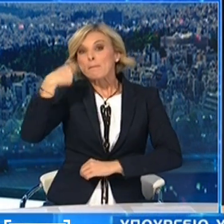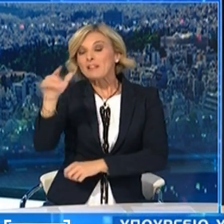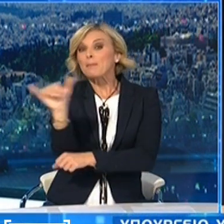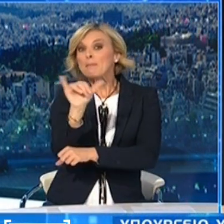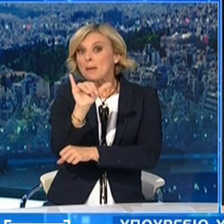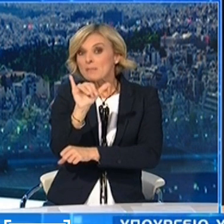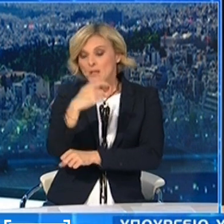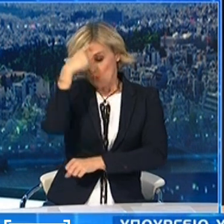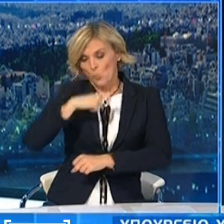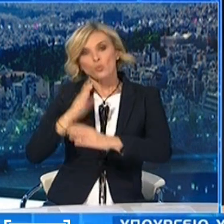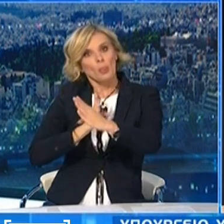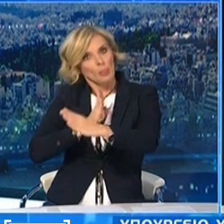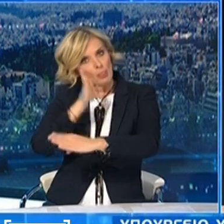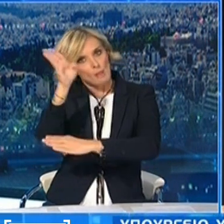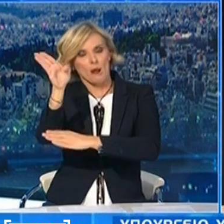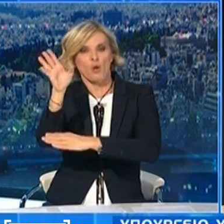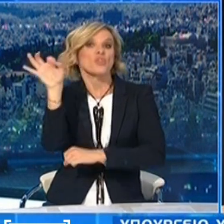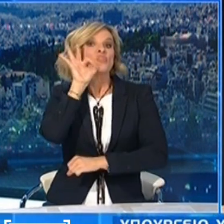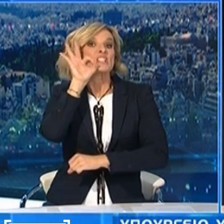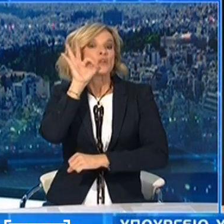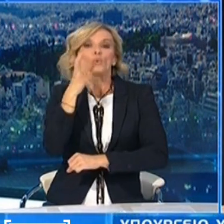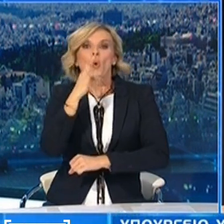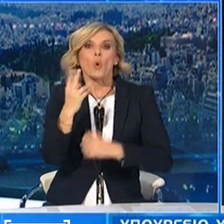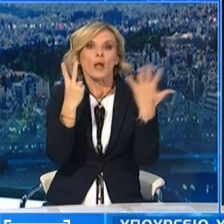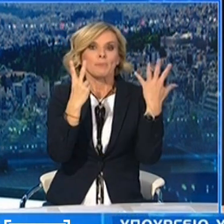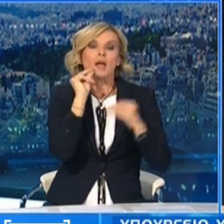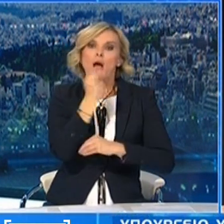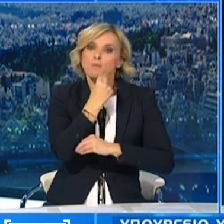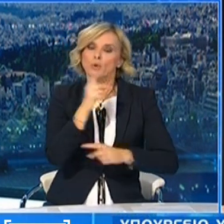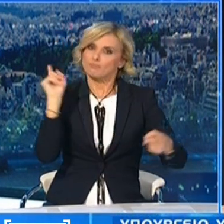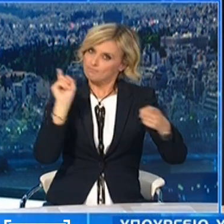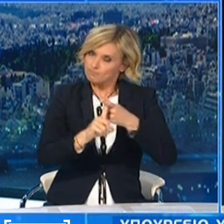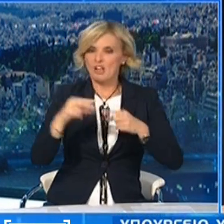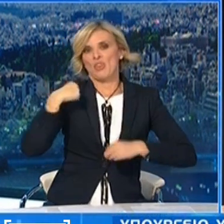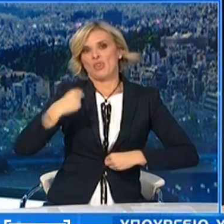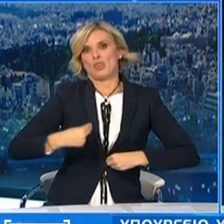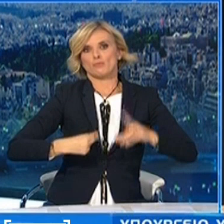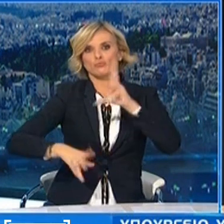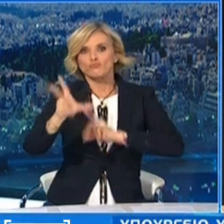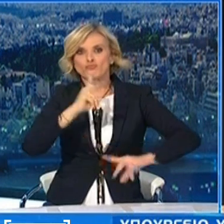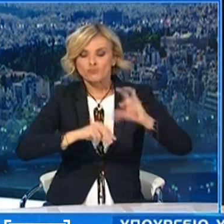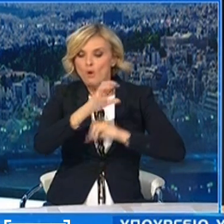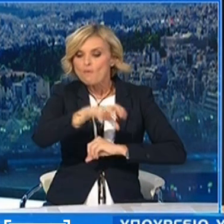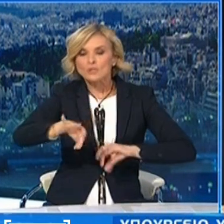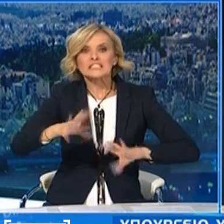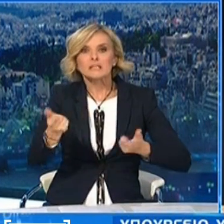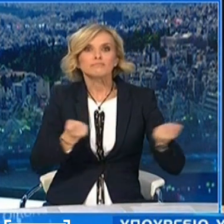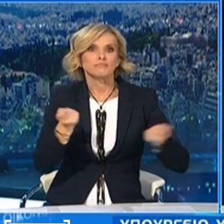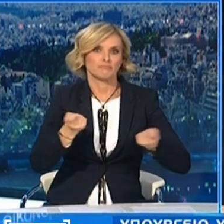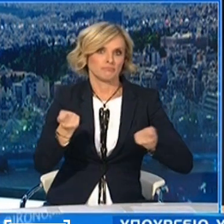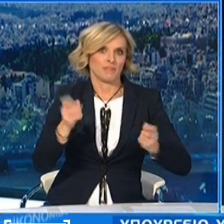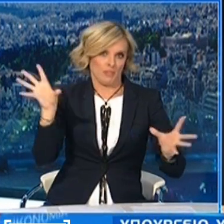Θεσσαλονίκη, όπου στις 7 το απόγευμα θα πραγματοποιηθεί αντίστοιχη σύσκεψη με τους αιρετούς εκπροσώπους και τους εμπλεκόμενους φορείς της